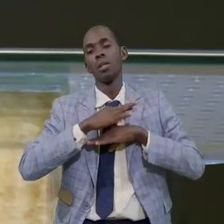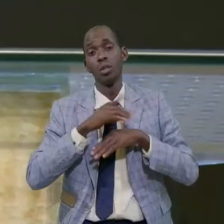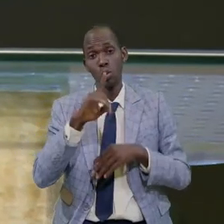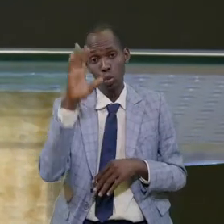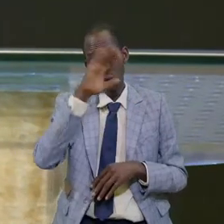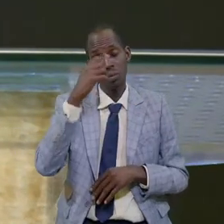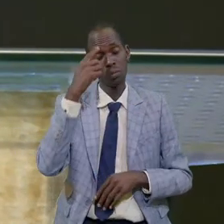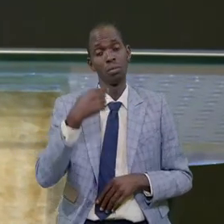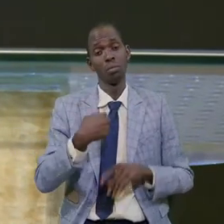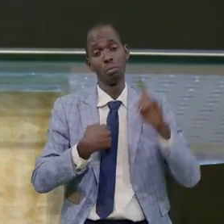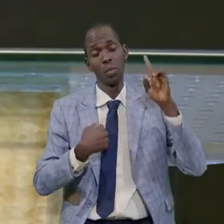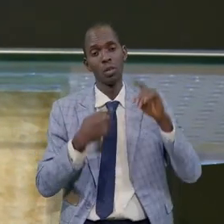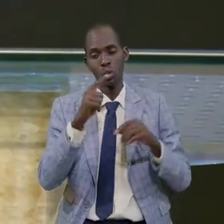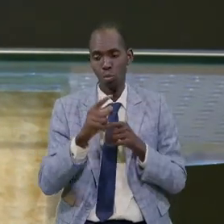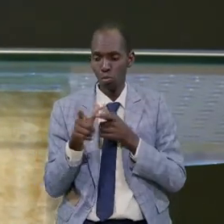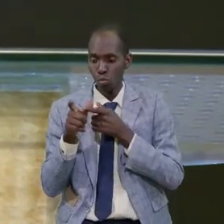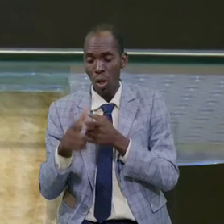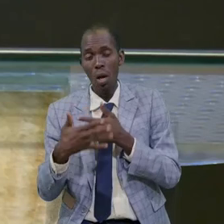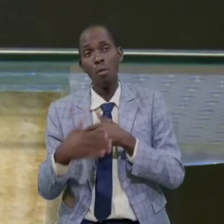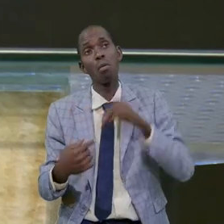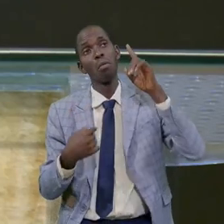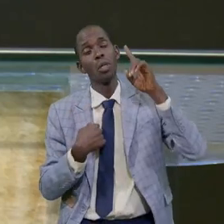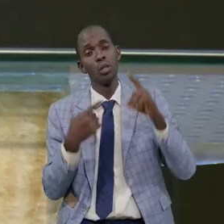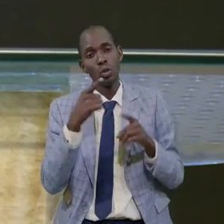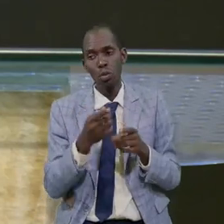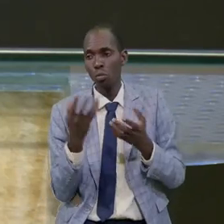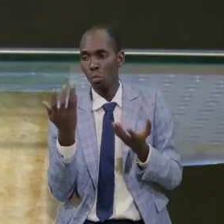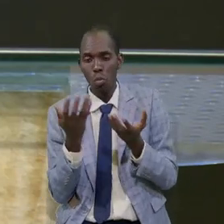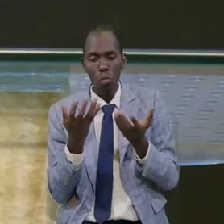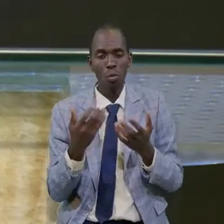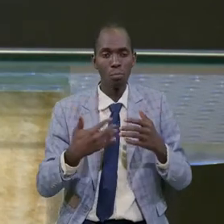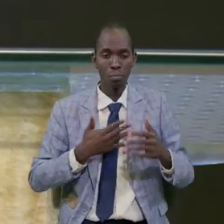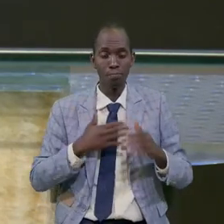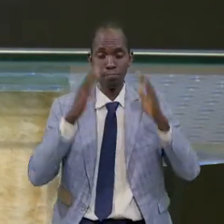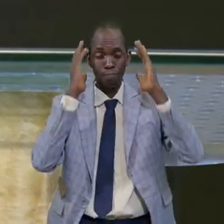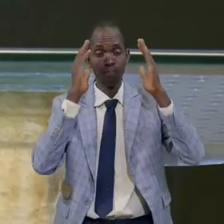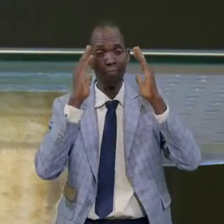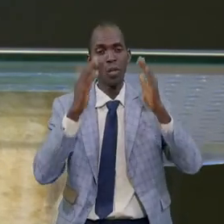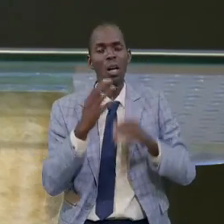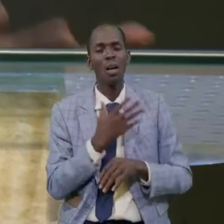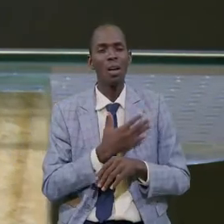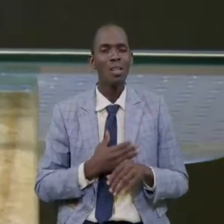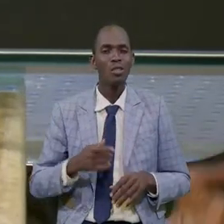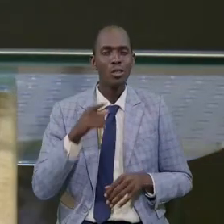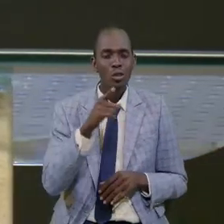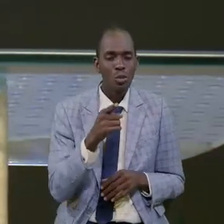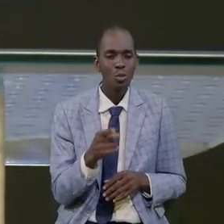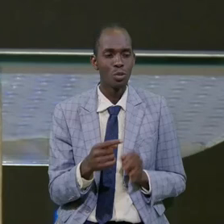me cherchez, vous courez après moi et vous demandez mon attention